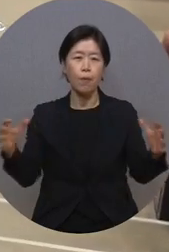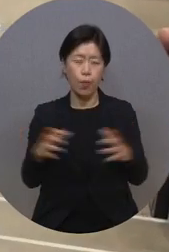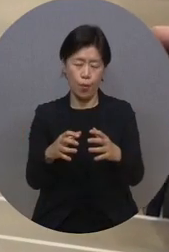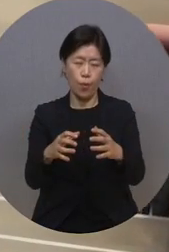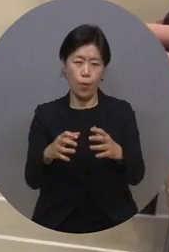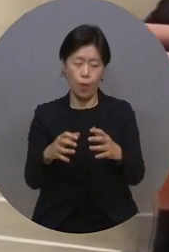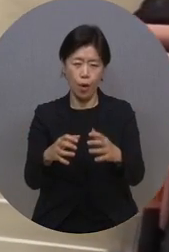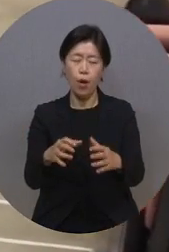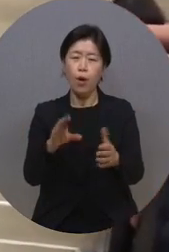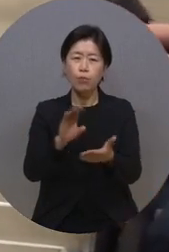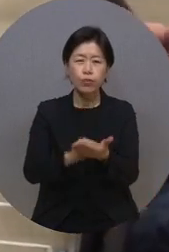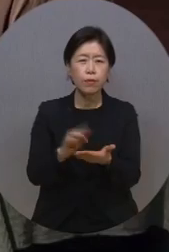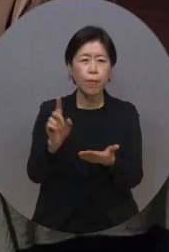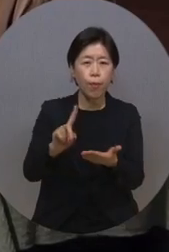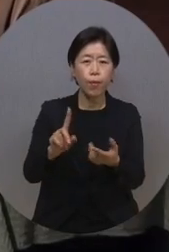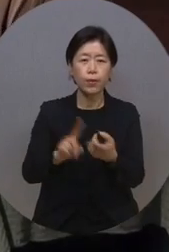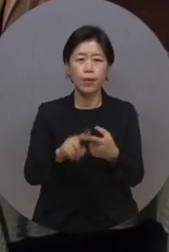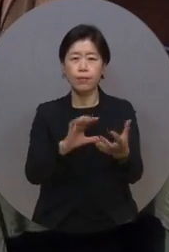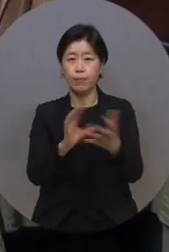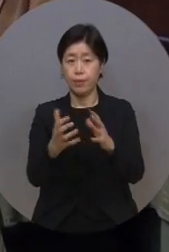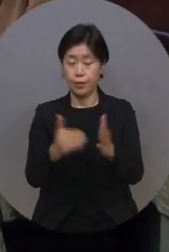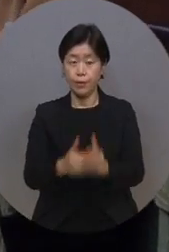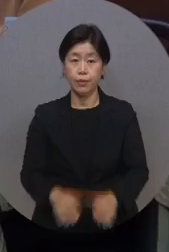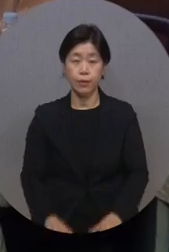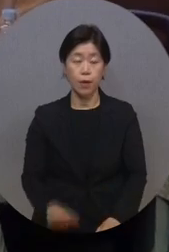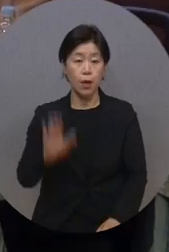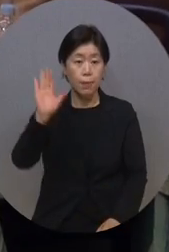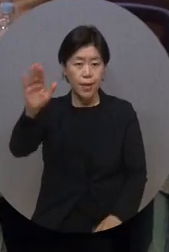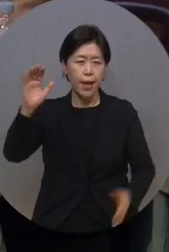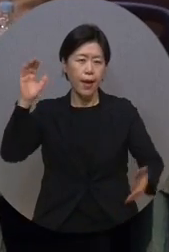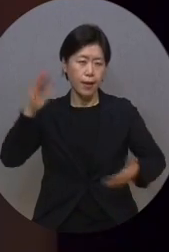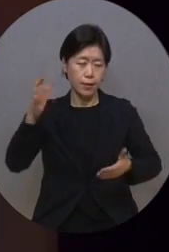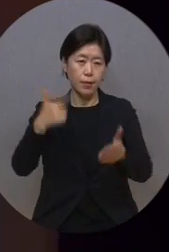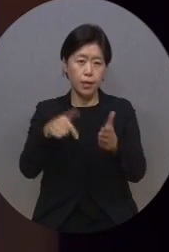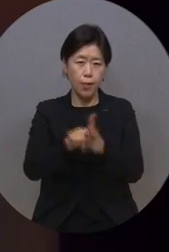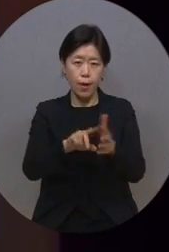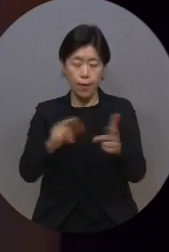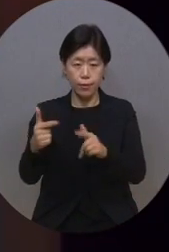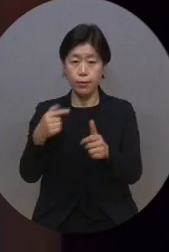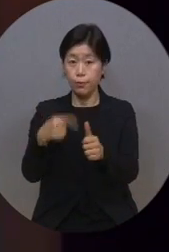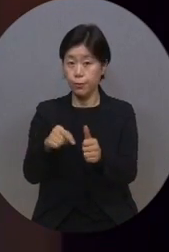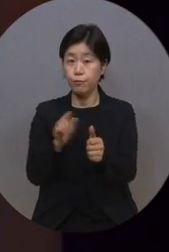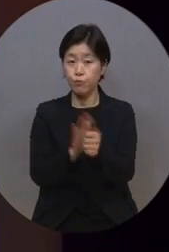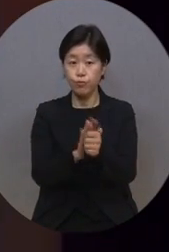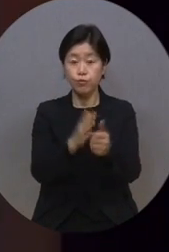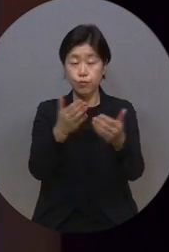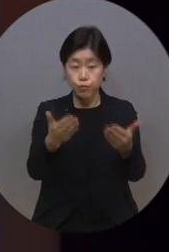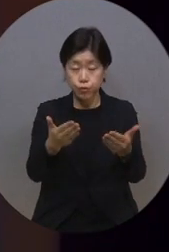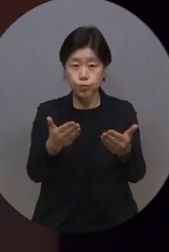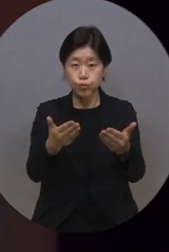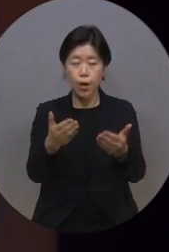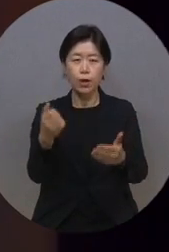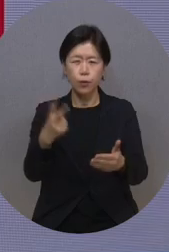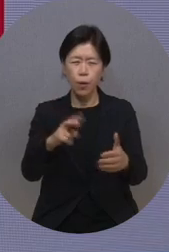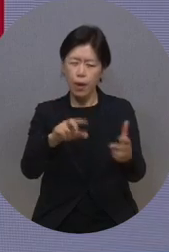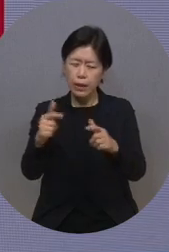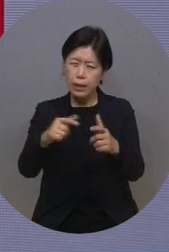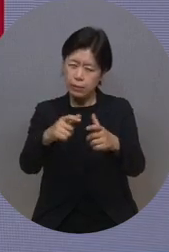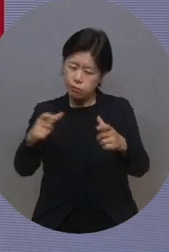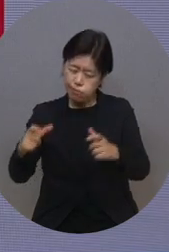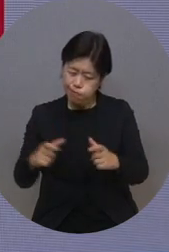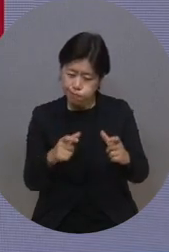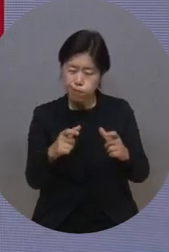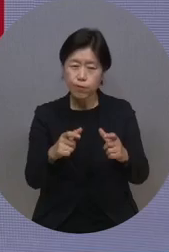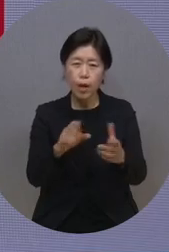과제를 발표하고 논했습니다. 미래 세대를 위한 교육을 뒷받침해야 할 정책 마련, 도심 밀집 지역의 과밀화급에 대한